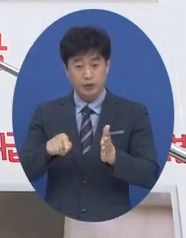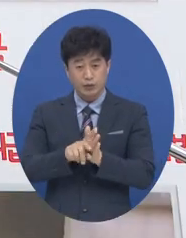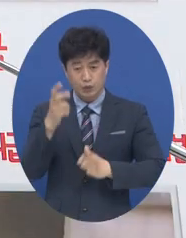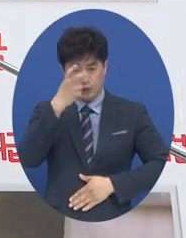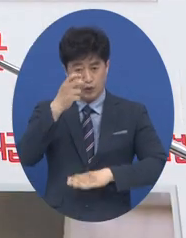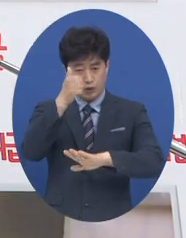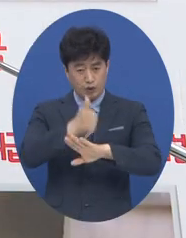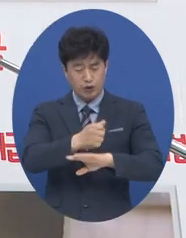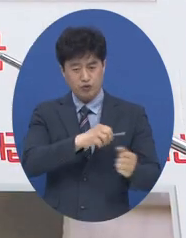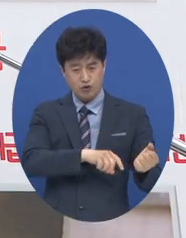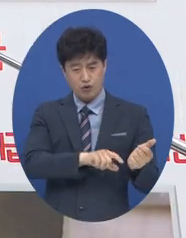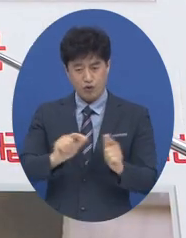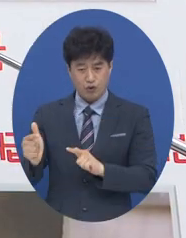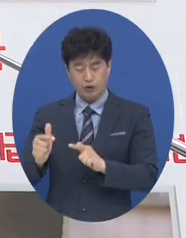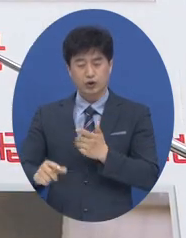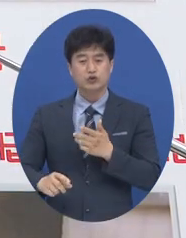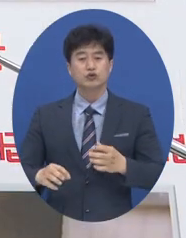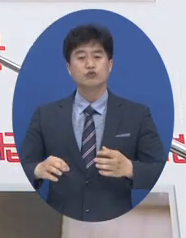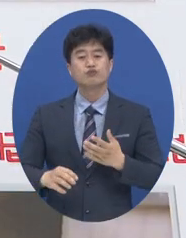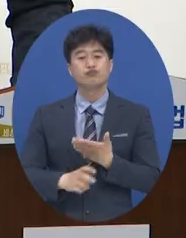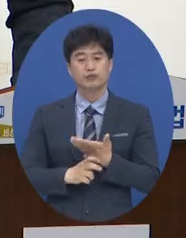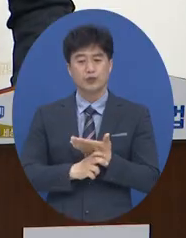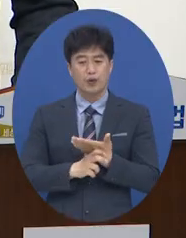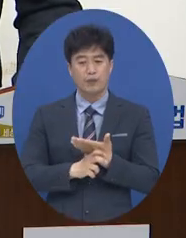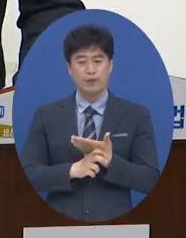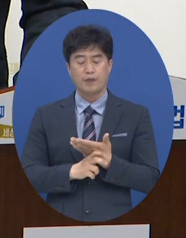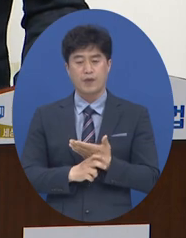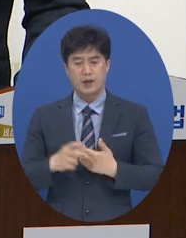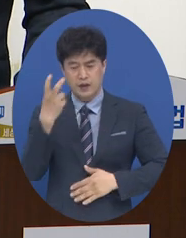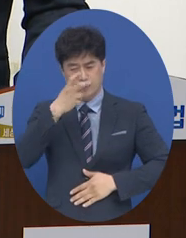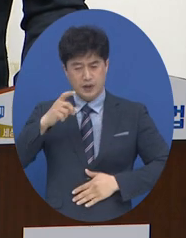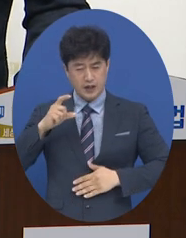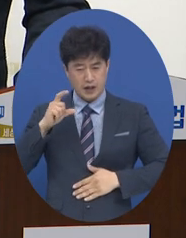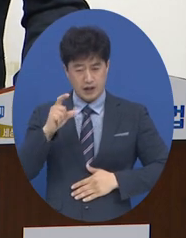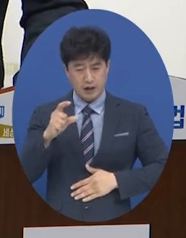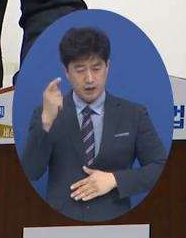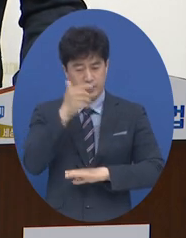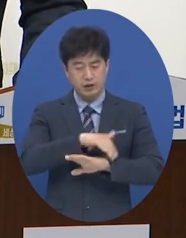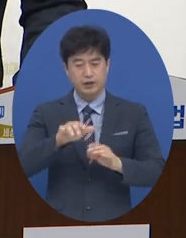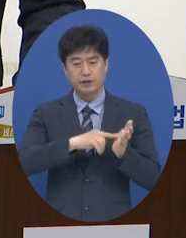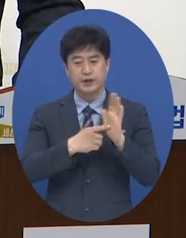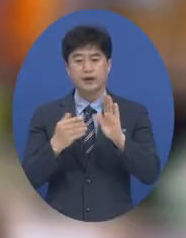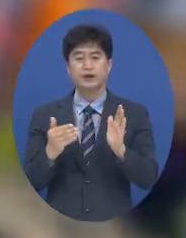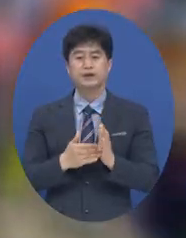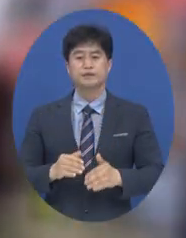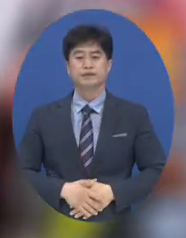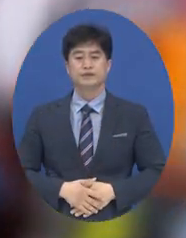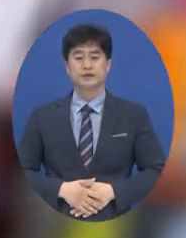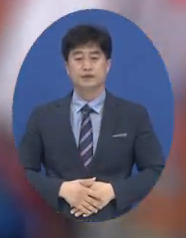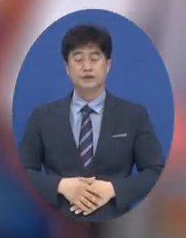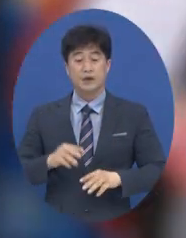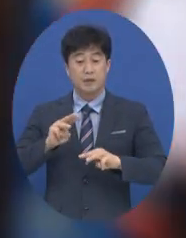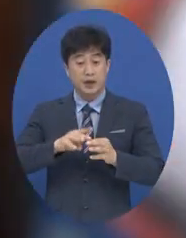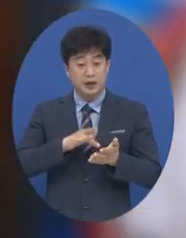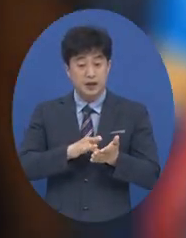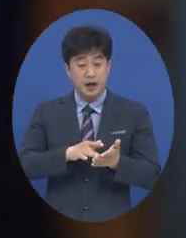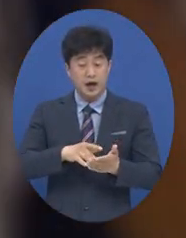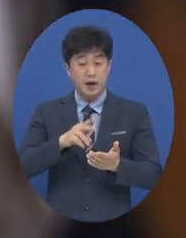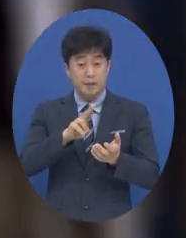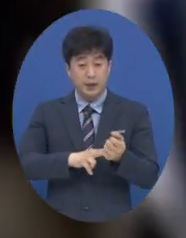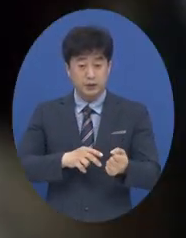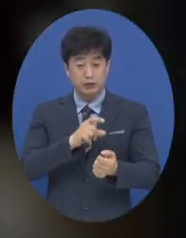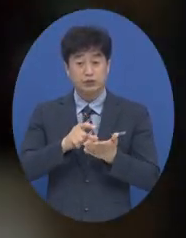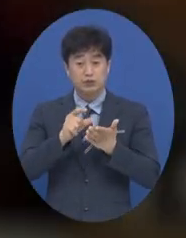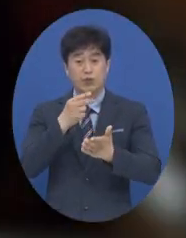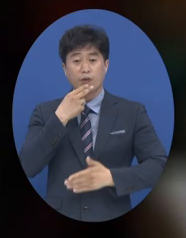실시했는데 여러 불법이 자행되고 있어 단속을 더 강화할 계획이라고 밝혔습니다. 농약 판매업 등록을 하지